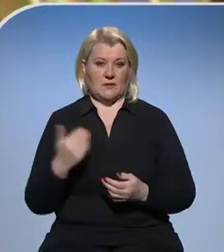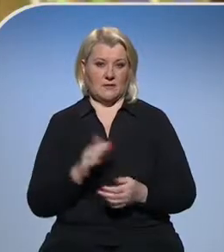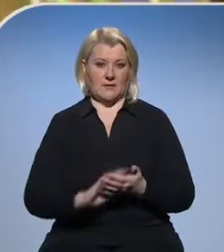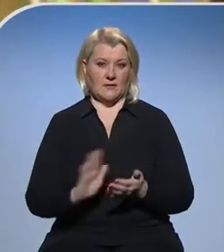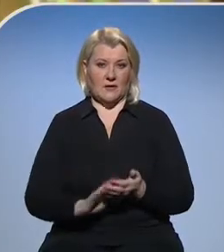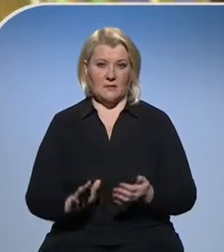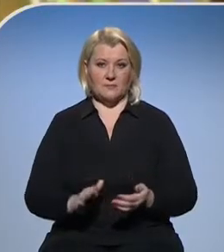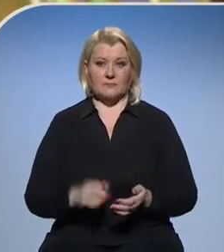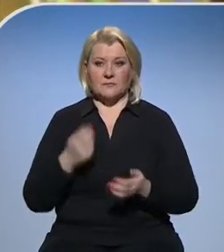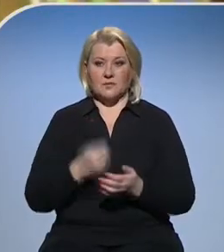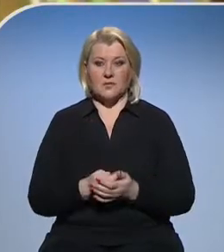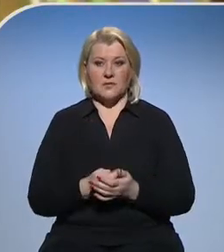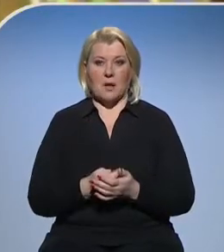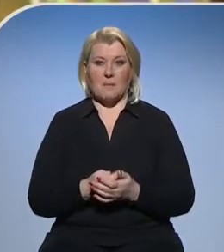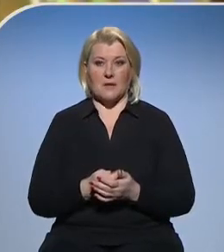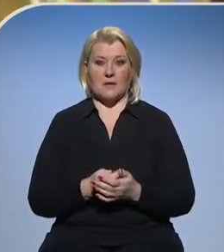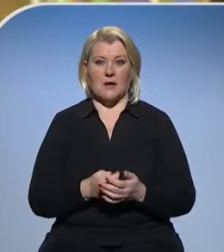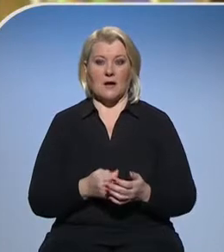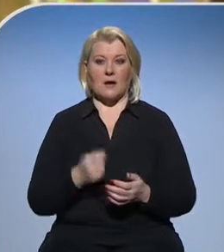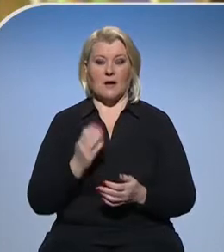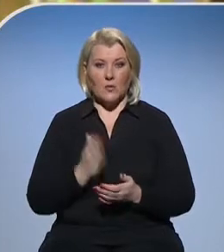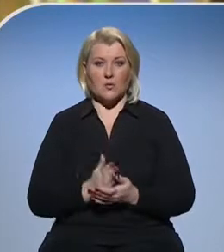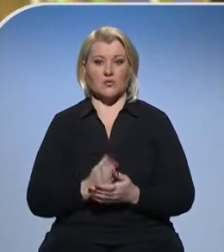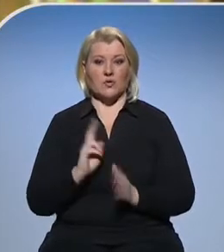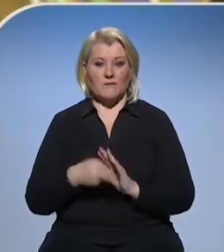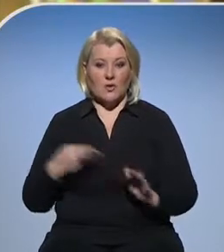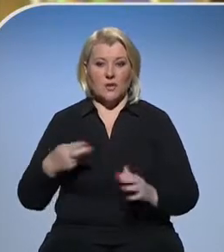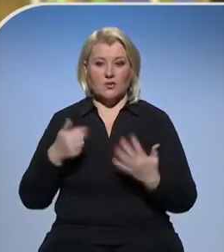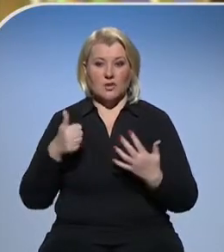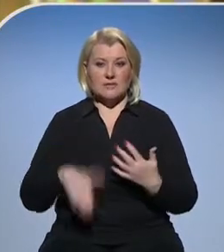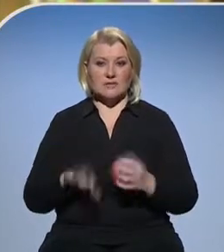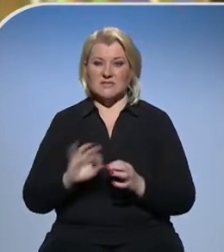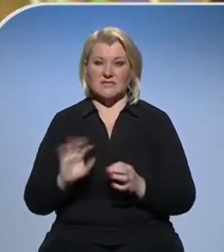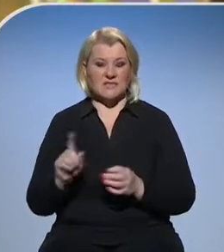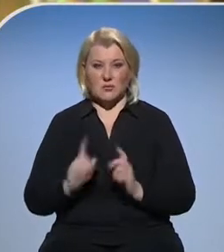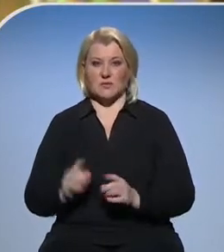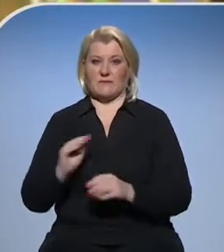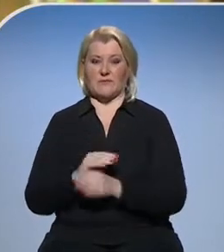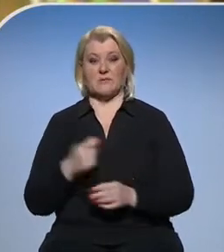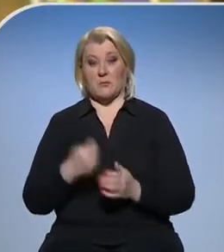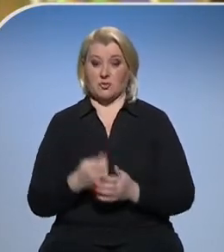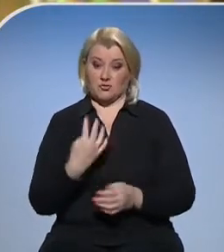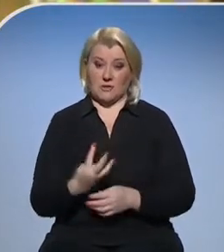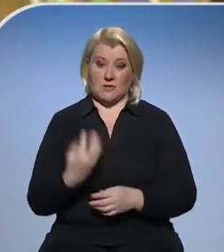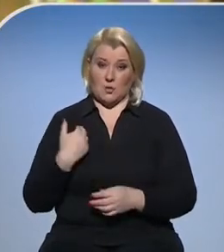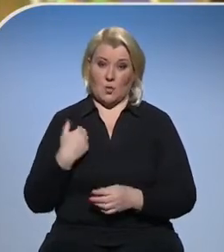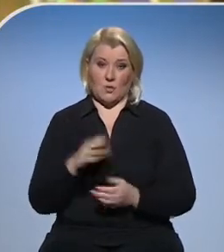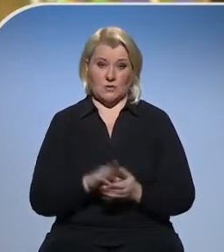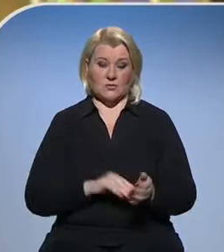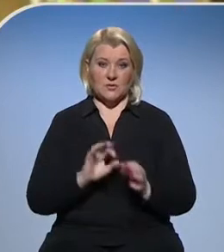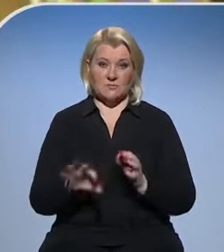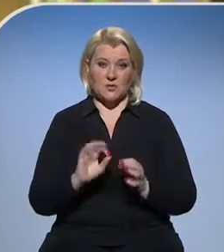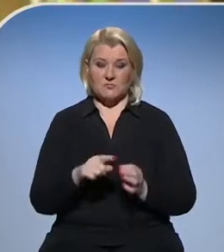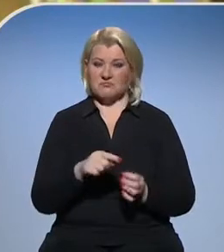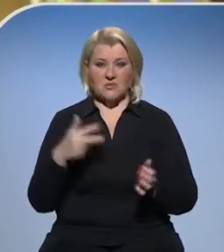to zkrátím na polovinu, tak by mi stačilo spořit se dvojnásobnou částku, musím vlastně spořit ještě víc. Takže když to začnu třeba ve 40, tak už ty